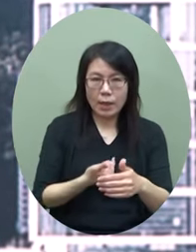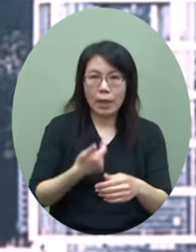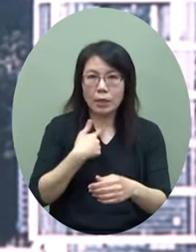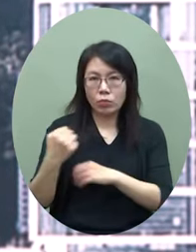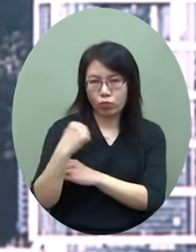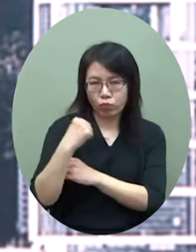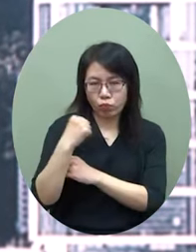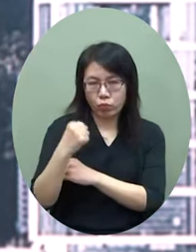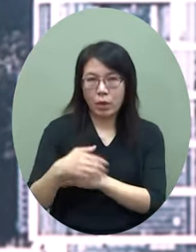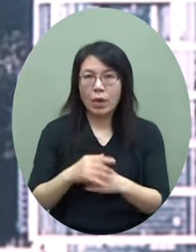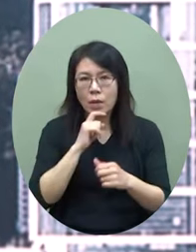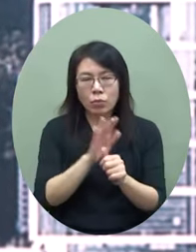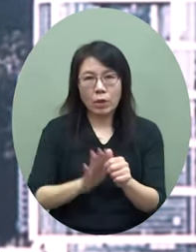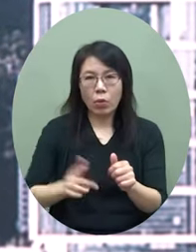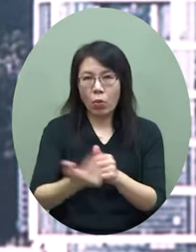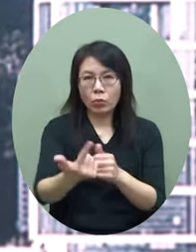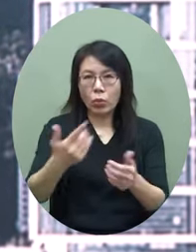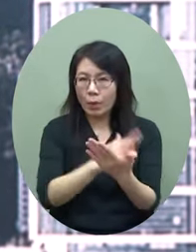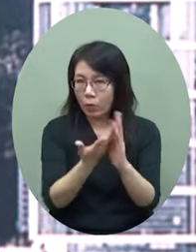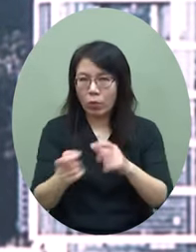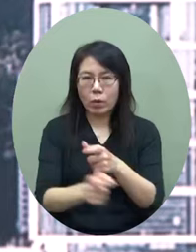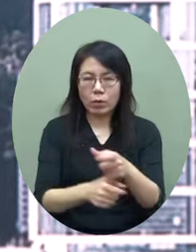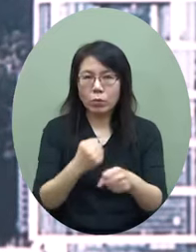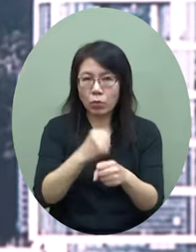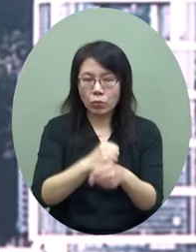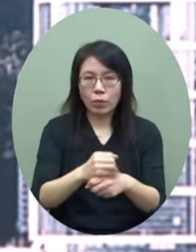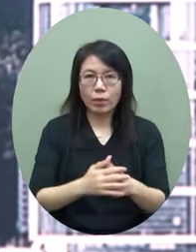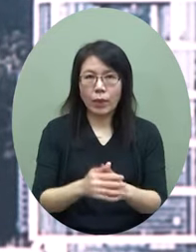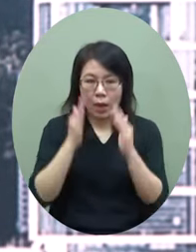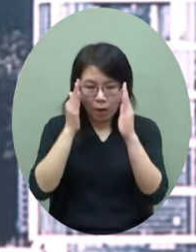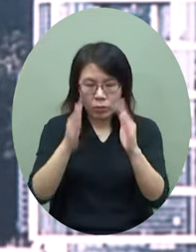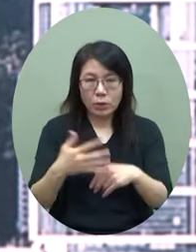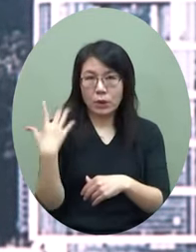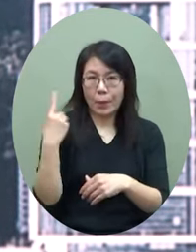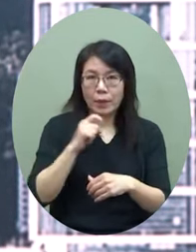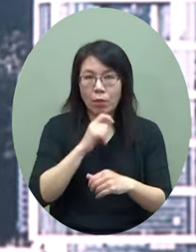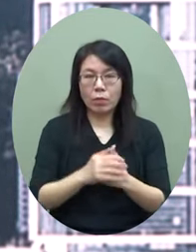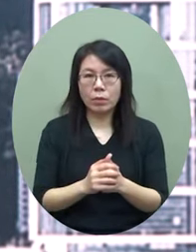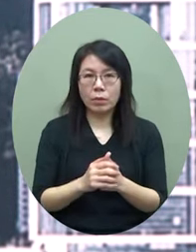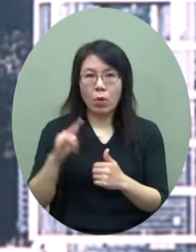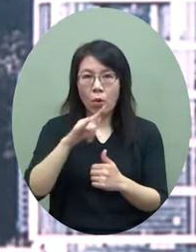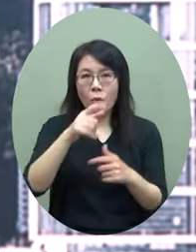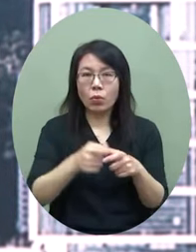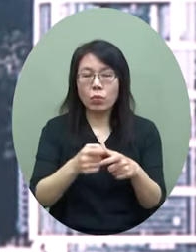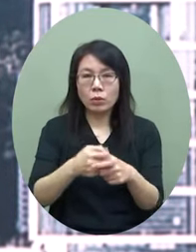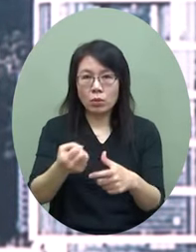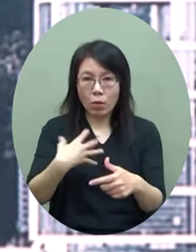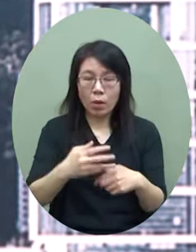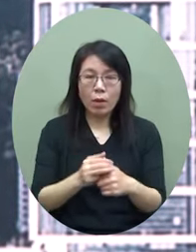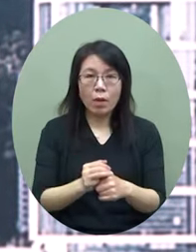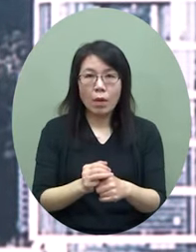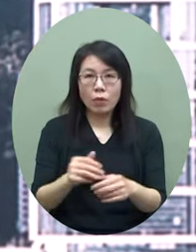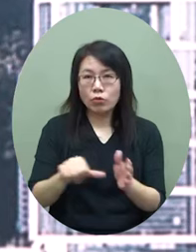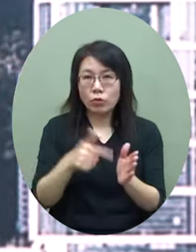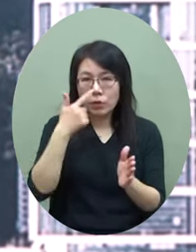了最大的努力也都影响着很多行业我想你都留意到昨天都有一间航空公司说我们这些最